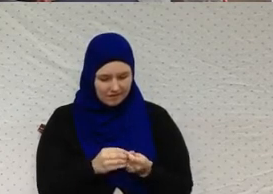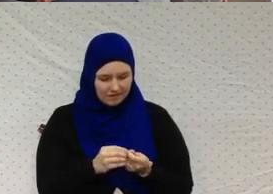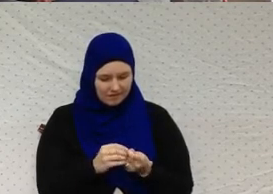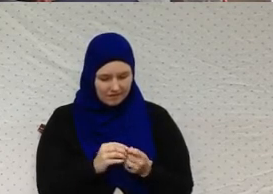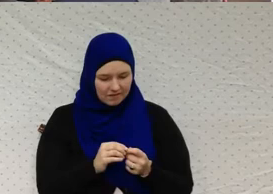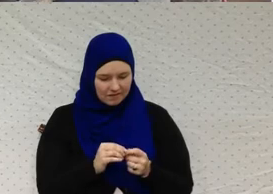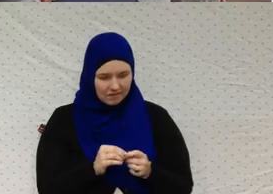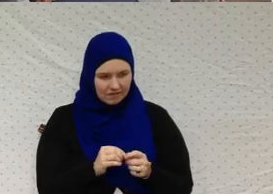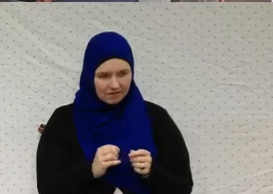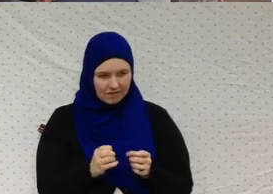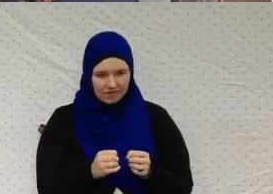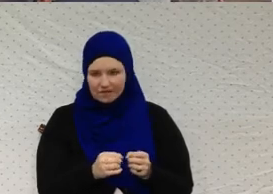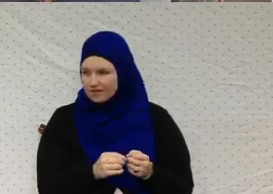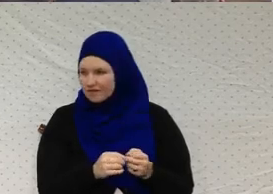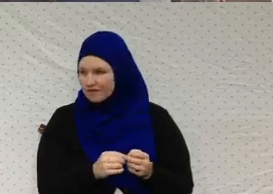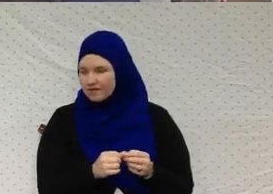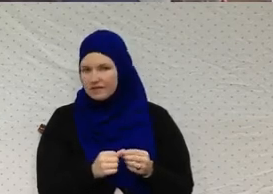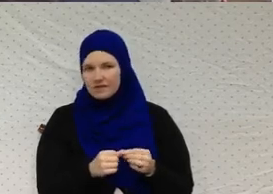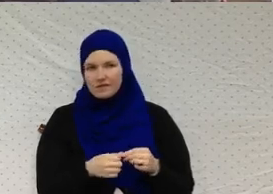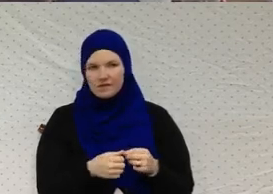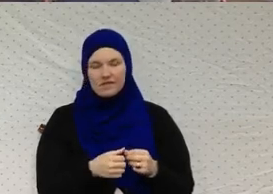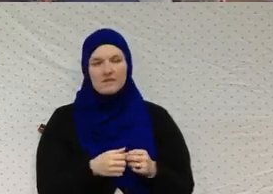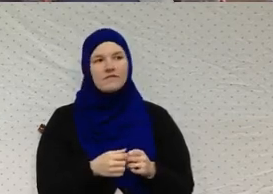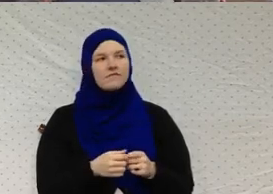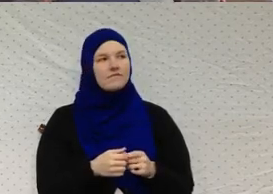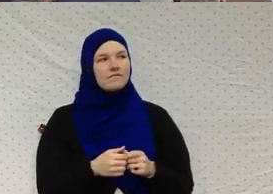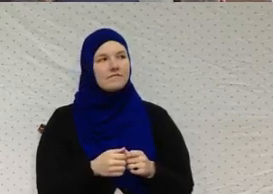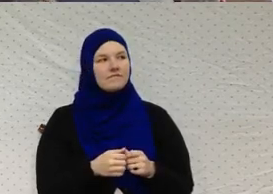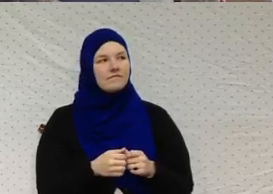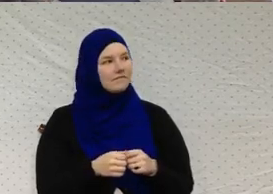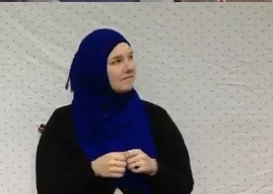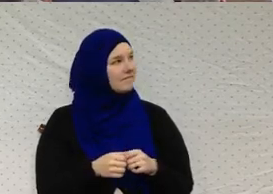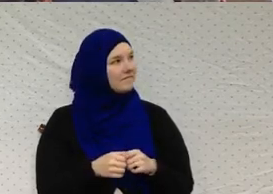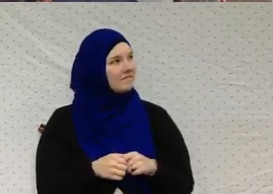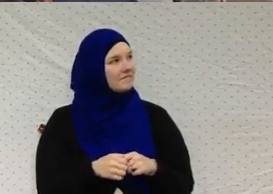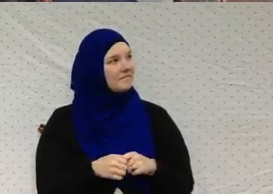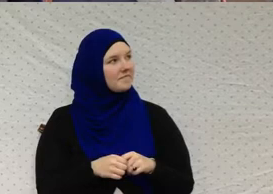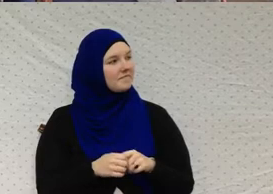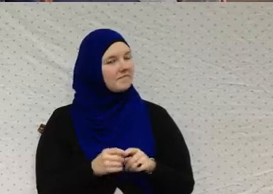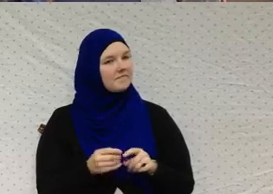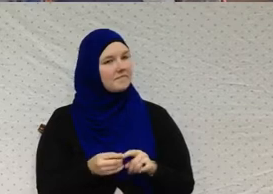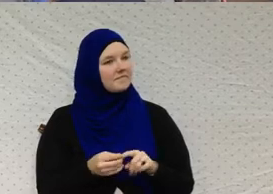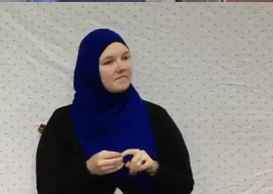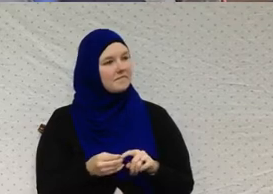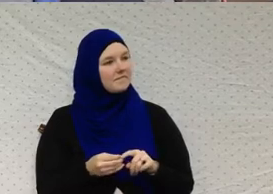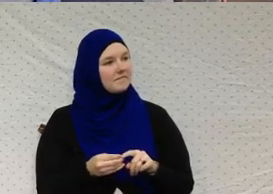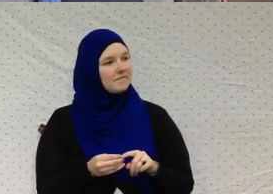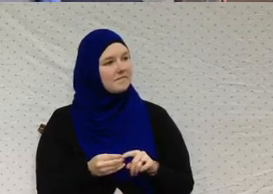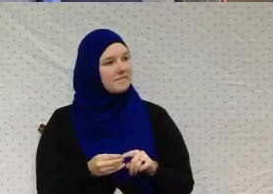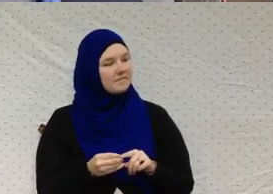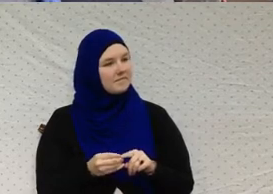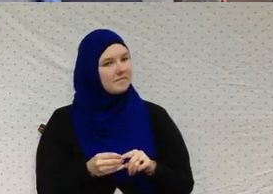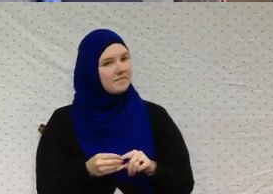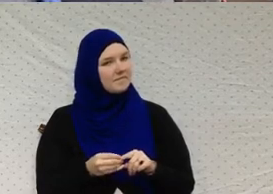الله عليه وسلم قد بلغ الرسالة وأدى الأمانة ونصح الأمة وكشف الغمة وجاهد